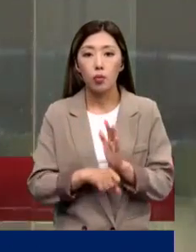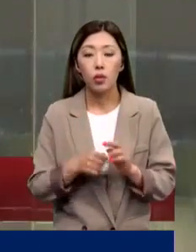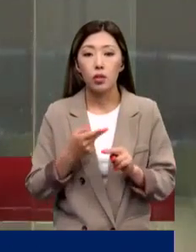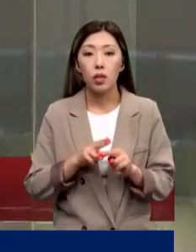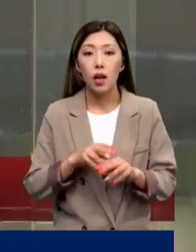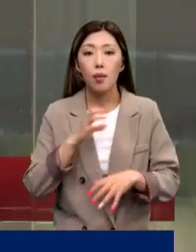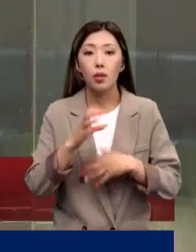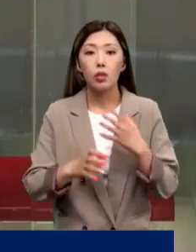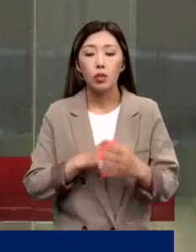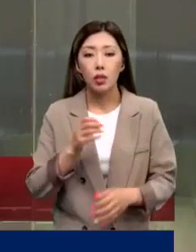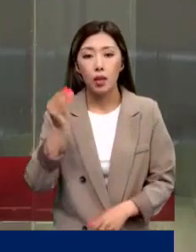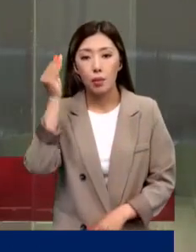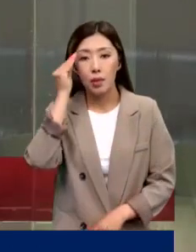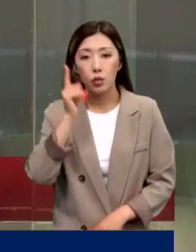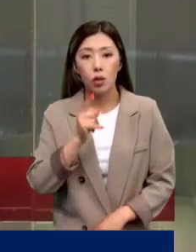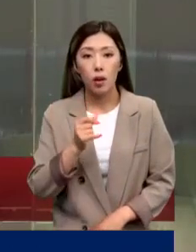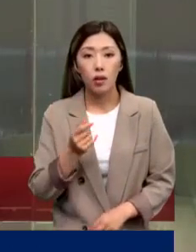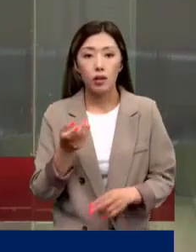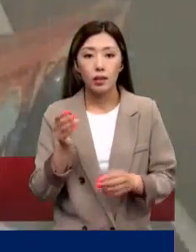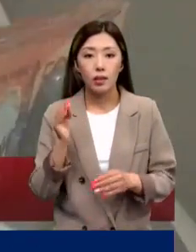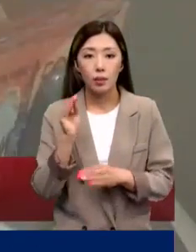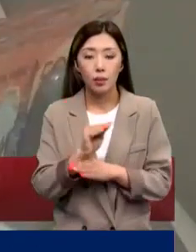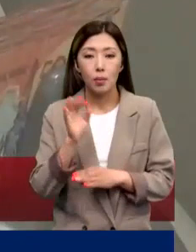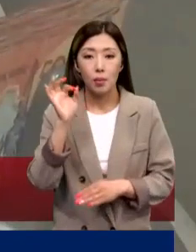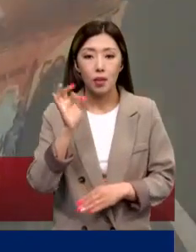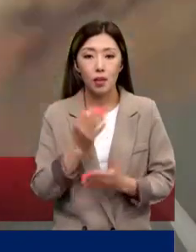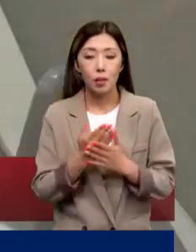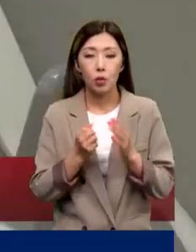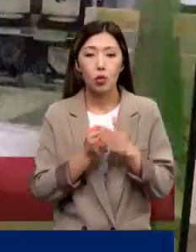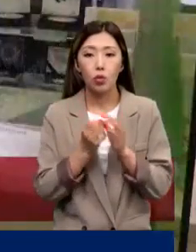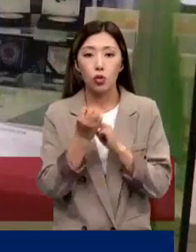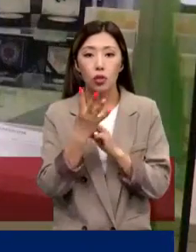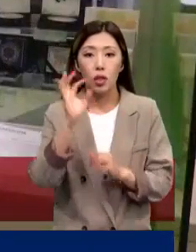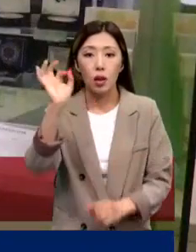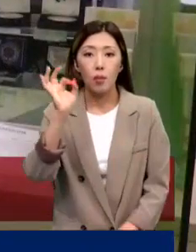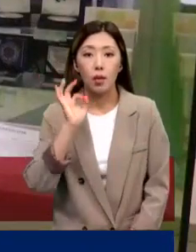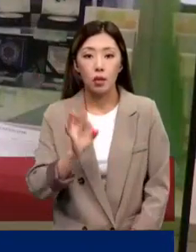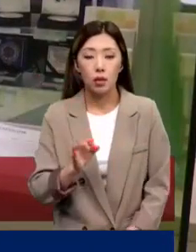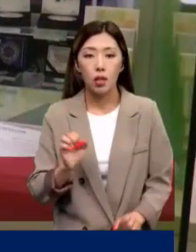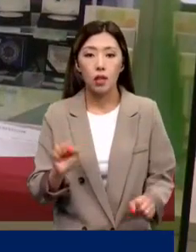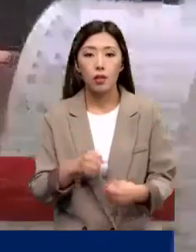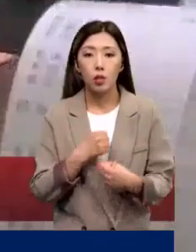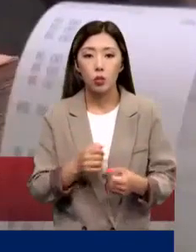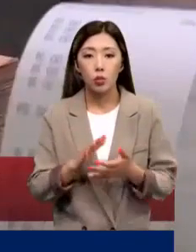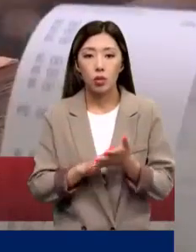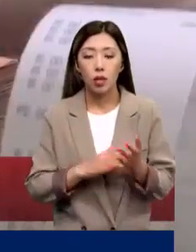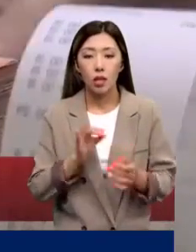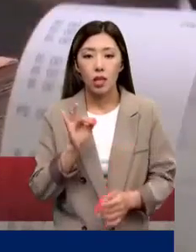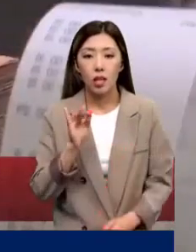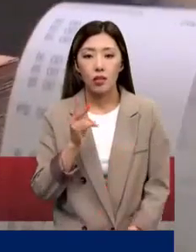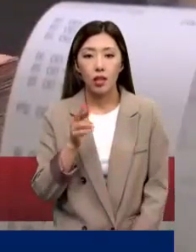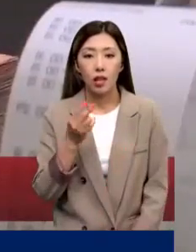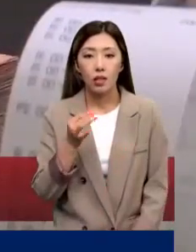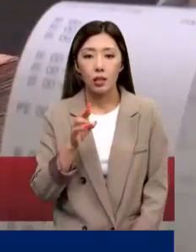же международные эксперты отметили, что повышение базовой ставки в апреле до 14% не позволило разогнать инфляцию и не